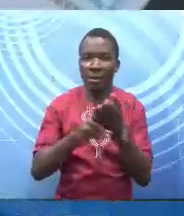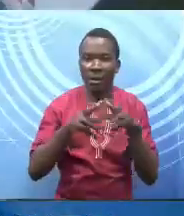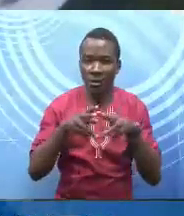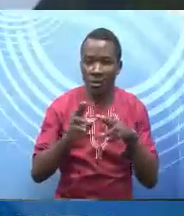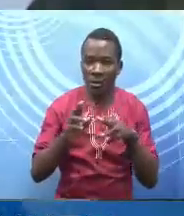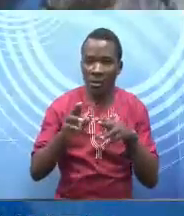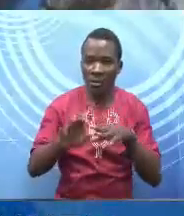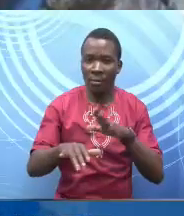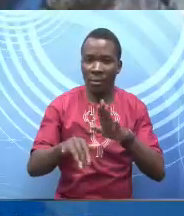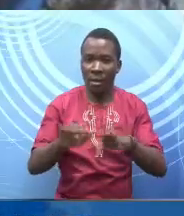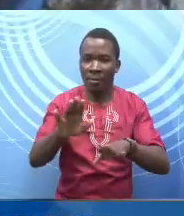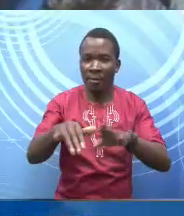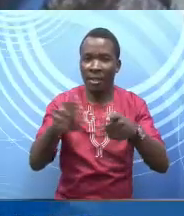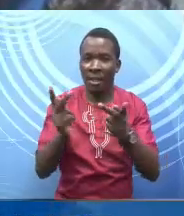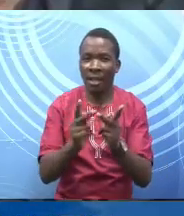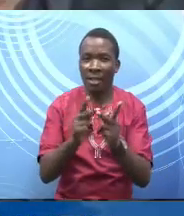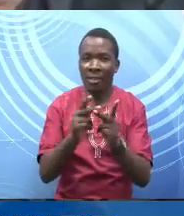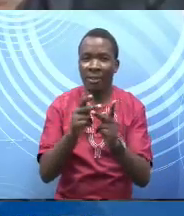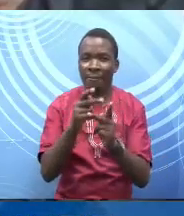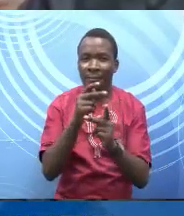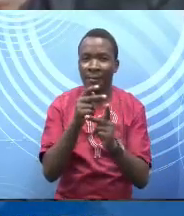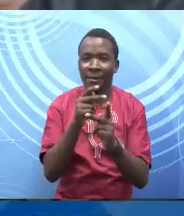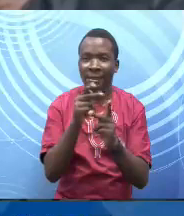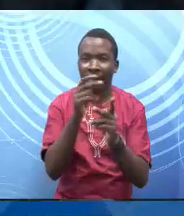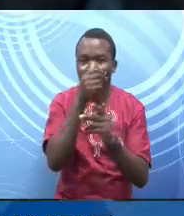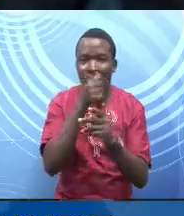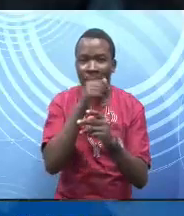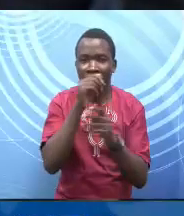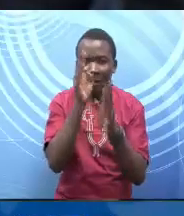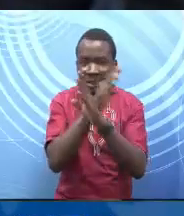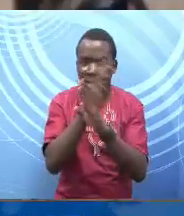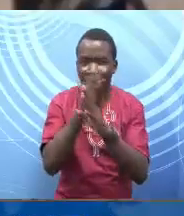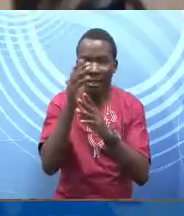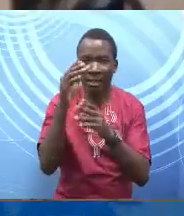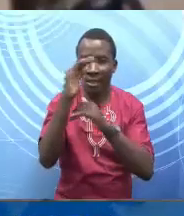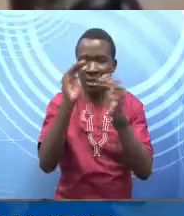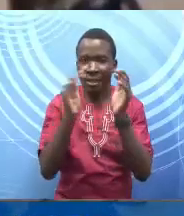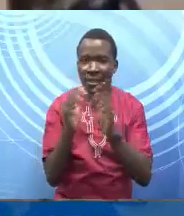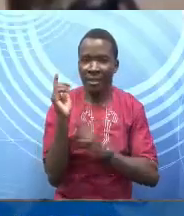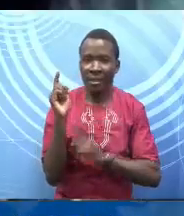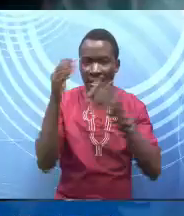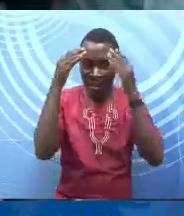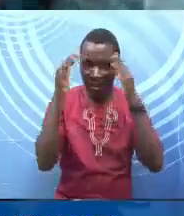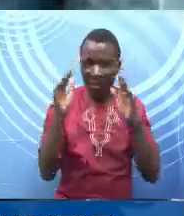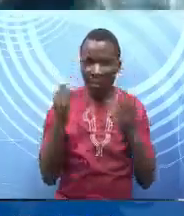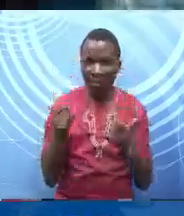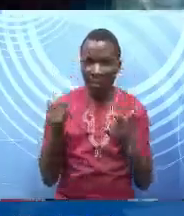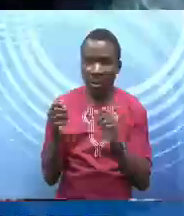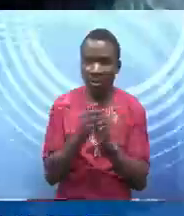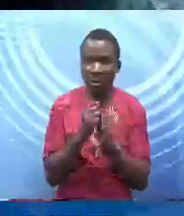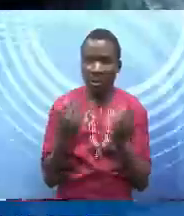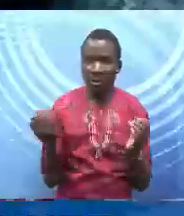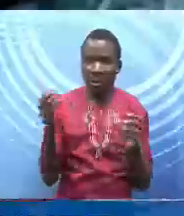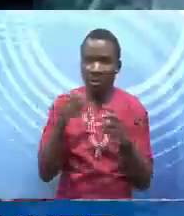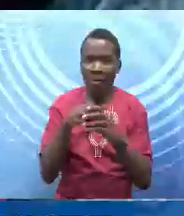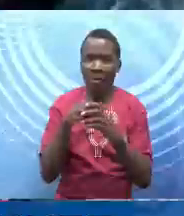y'ubutaka, aho yari yiyoberanyije kugira ngo inzego z'umutekano zitamutahura, kugeza kuri ubu we n'abana be ngo bakaba bari mu murwa